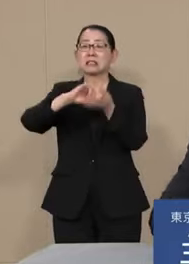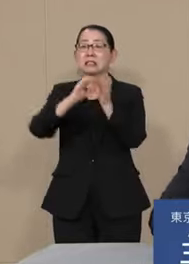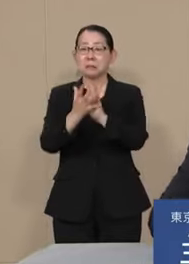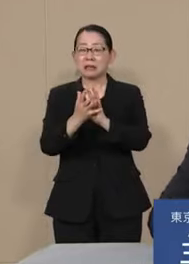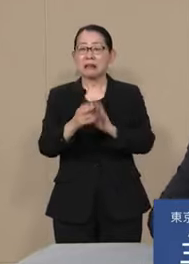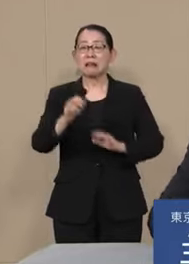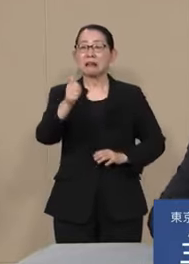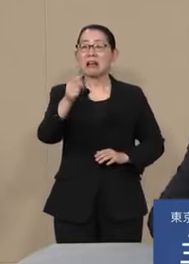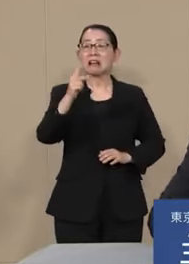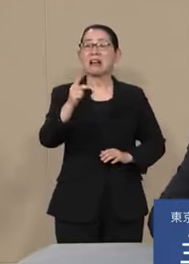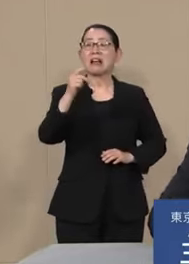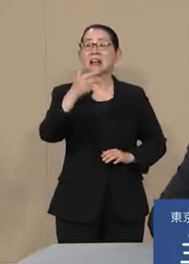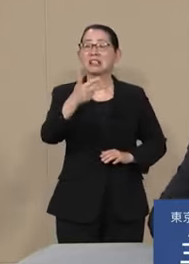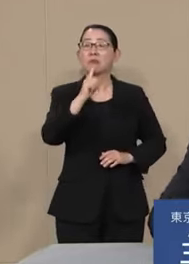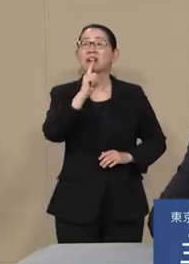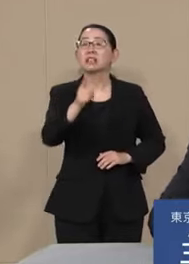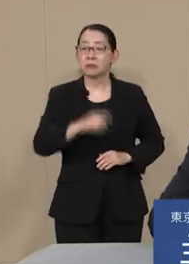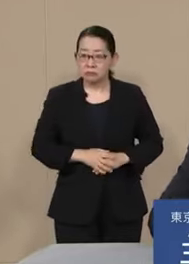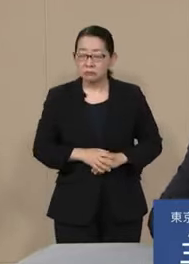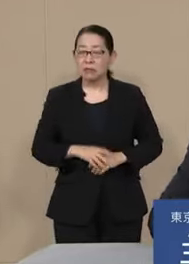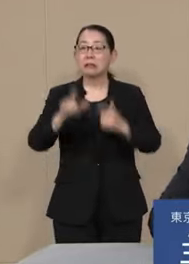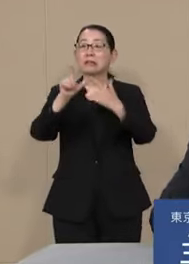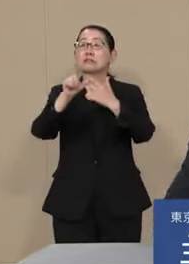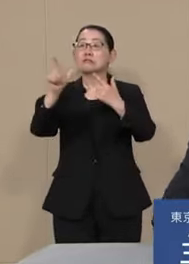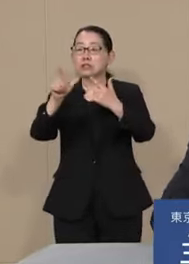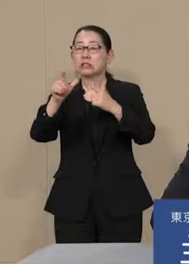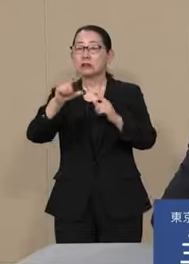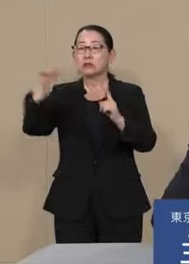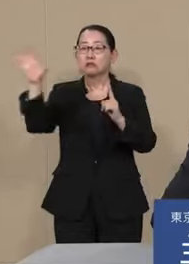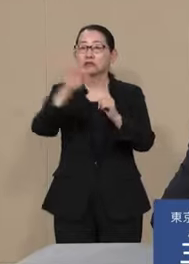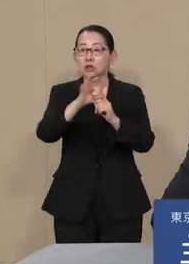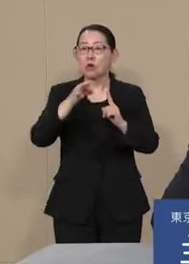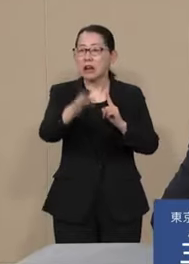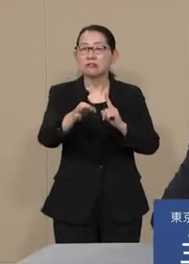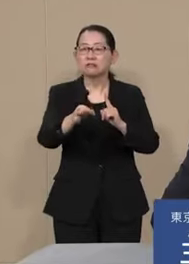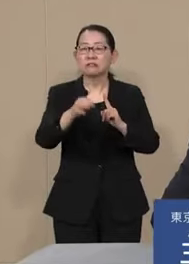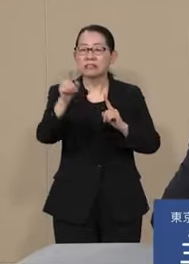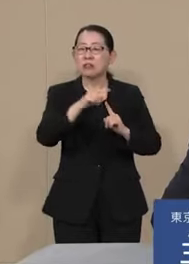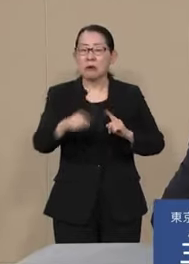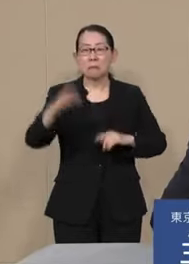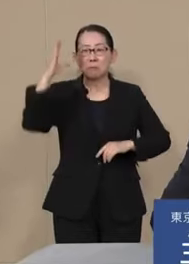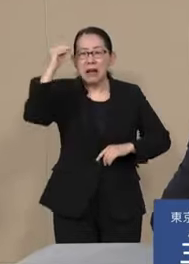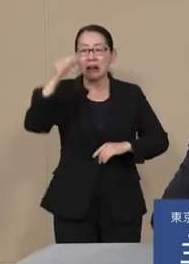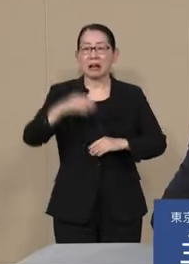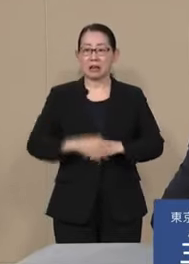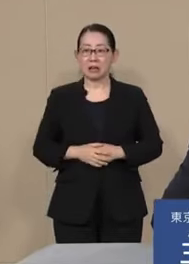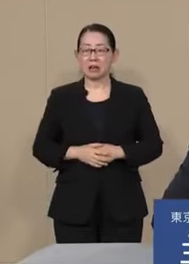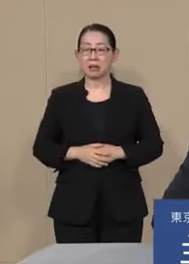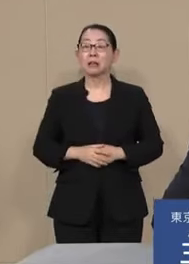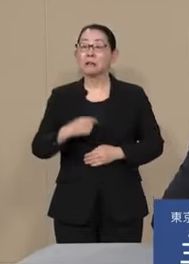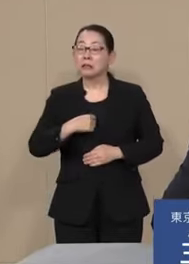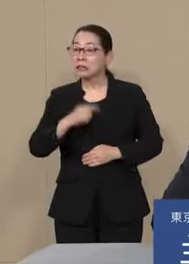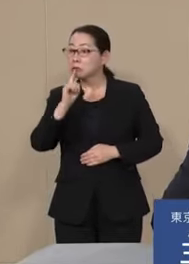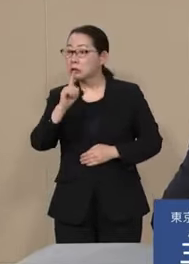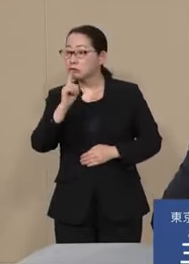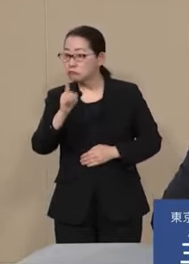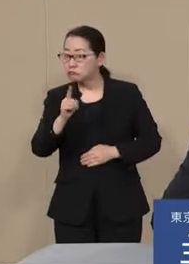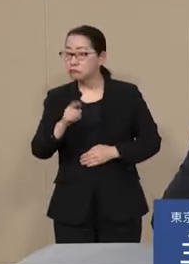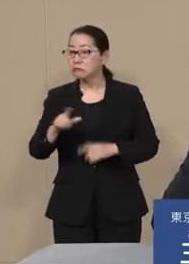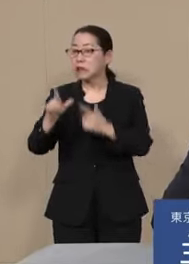表現しますNHK受業支払馬鹿であると私の表現で